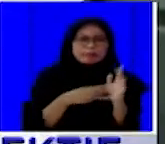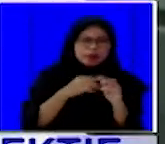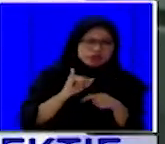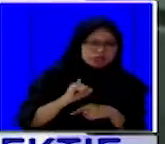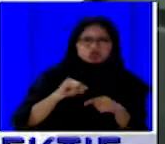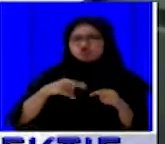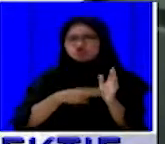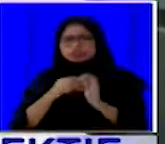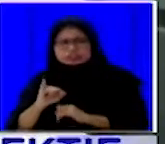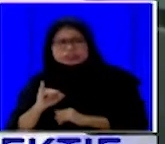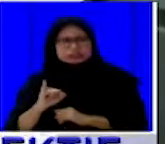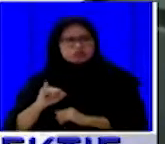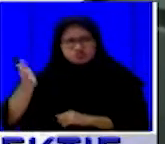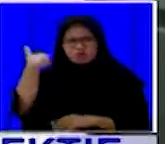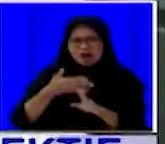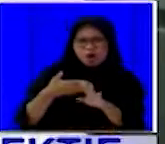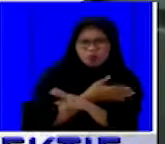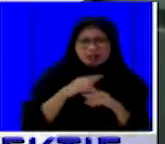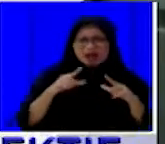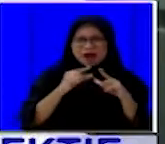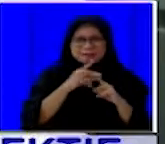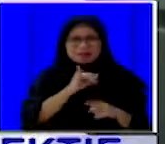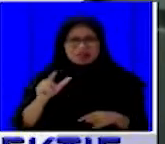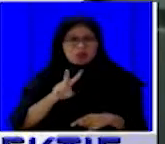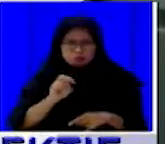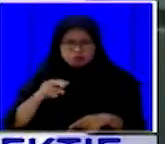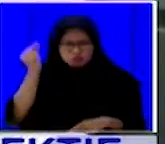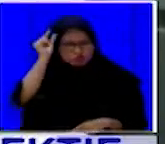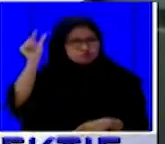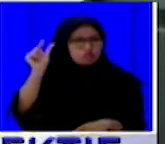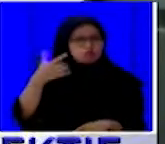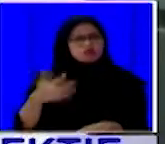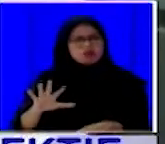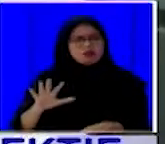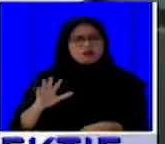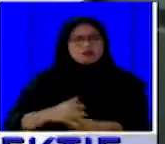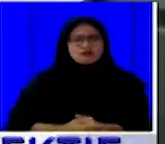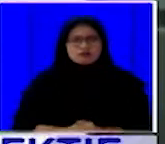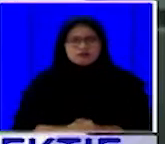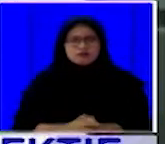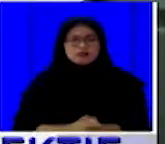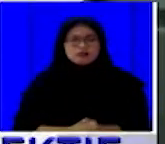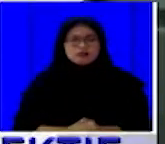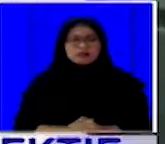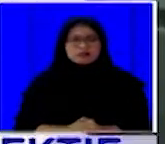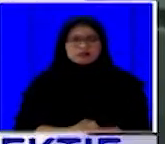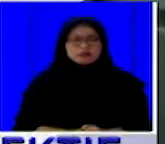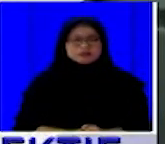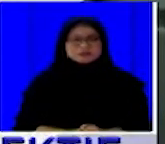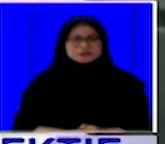April 2020. Jadi bentuk atau lebih tepatnya bentuk PSBB pada